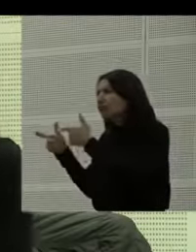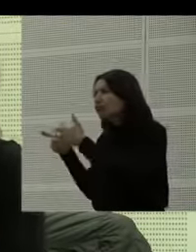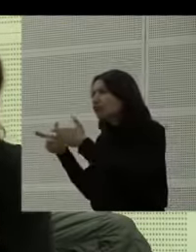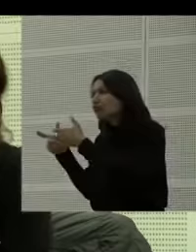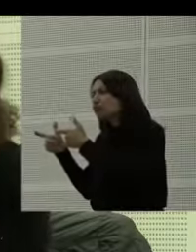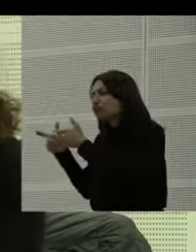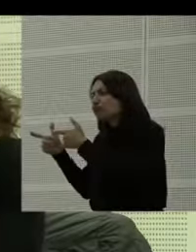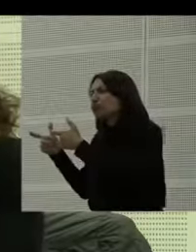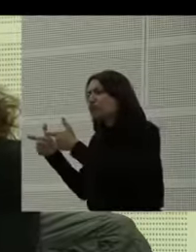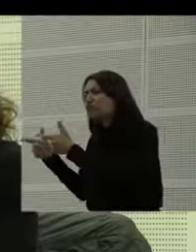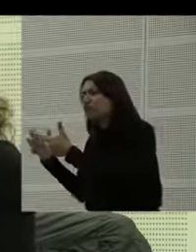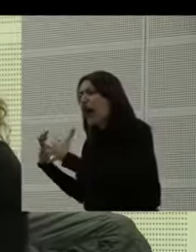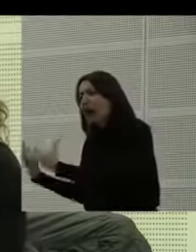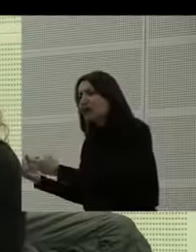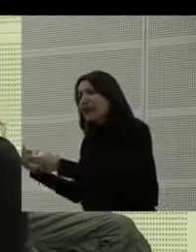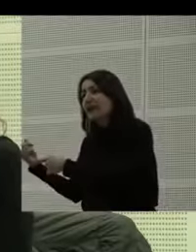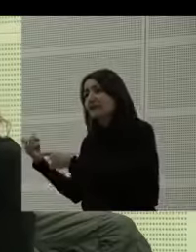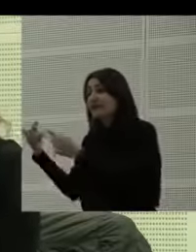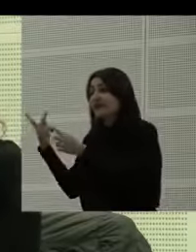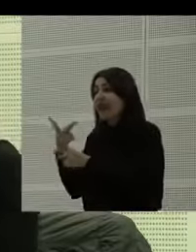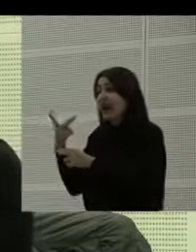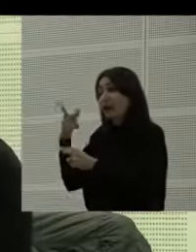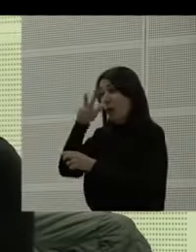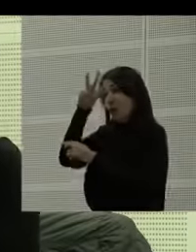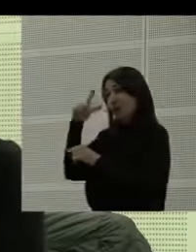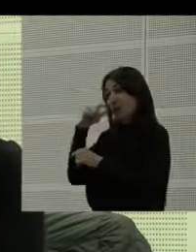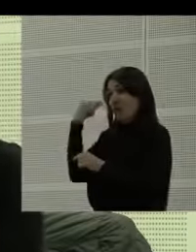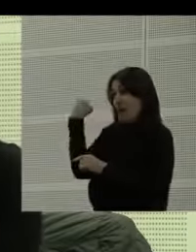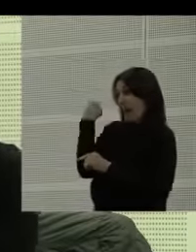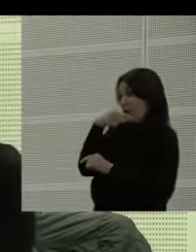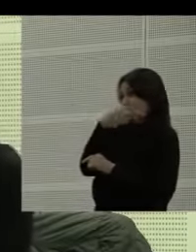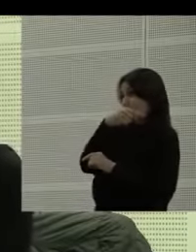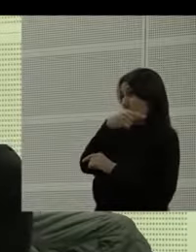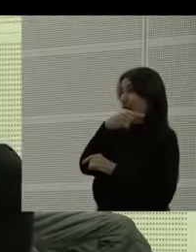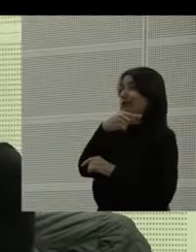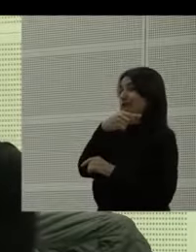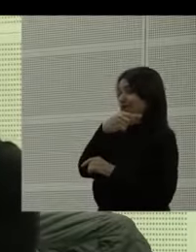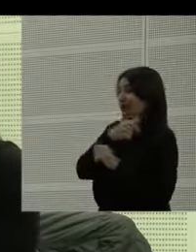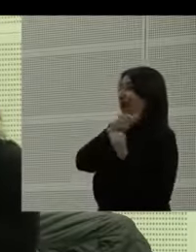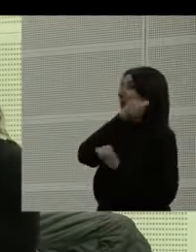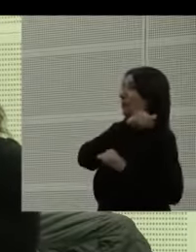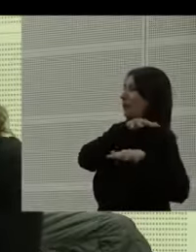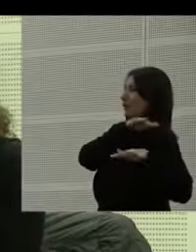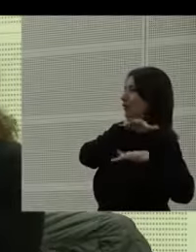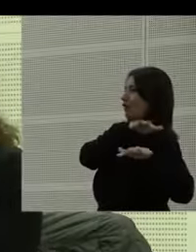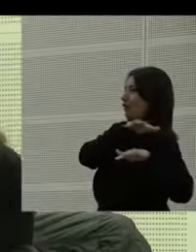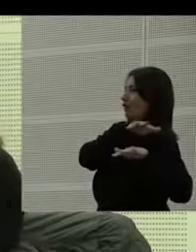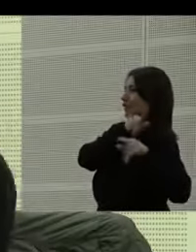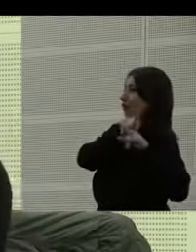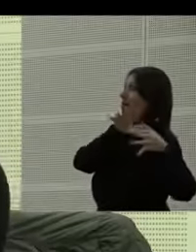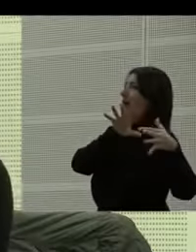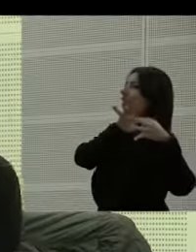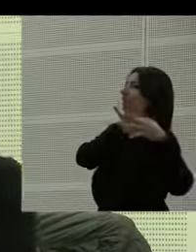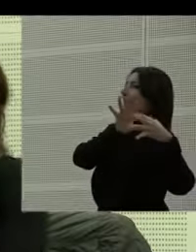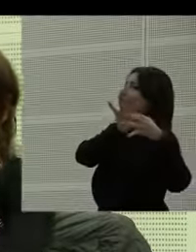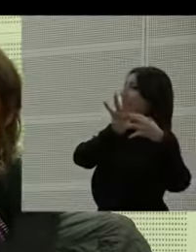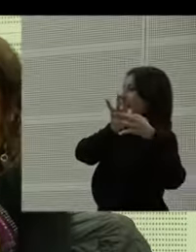di alleanze, matrimoni combinati, ne esistevano già allora, dà come